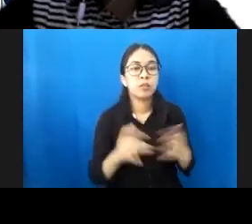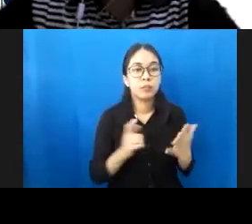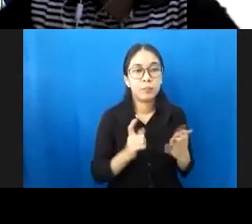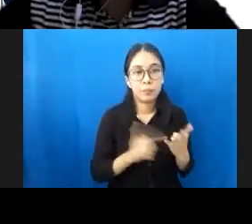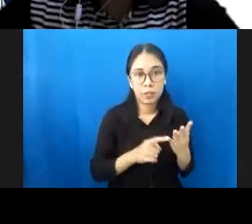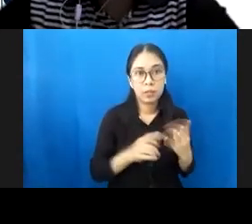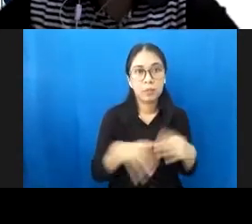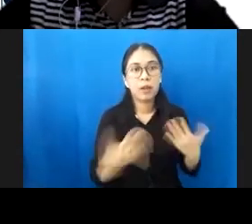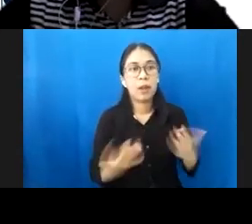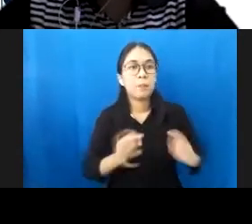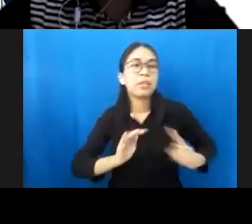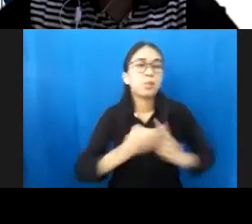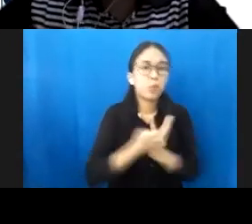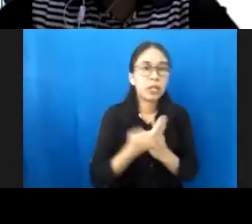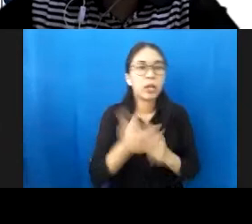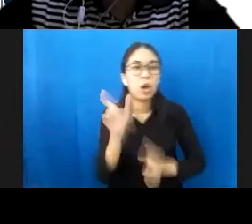melaksanakan